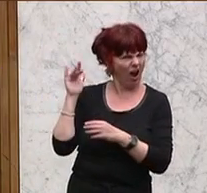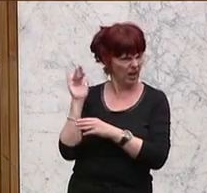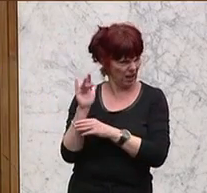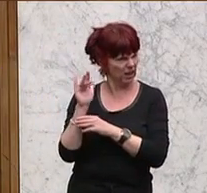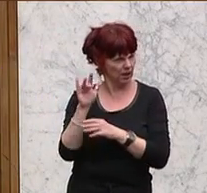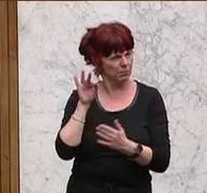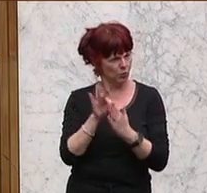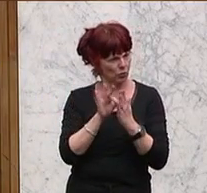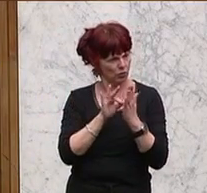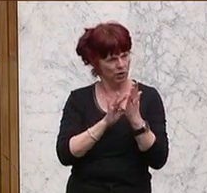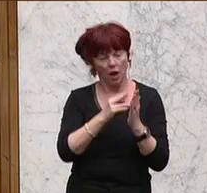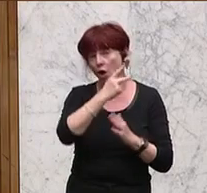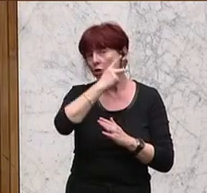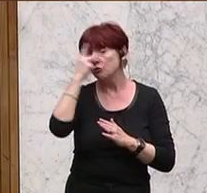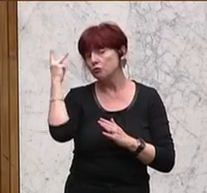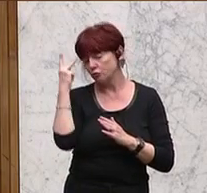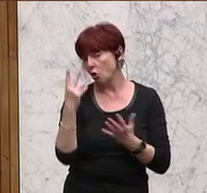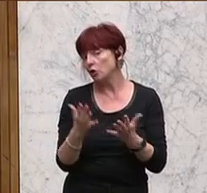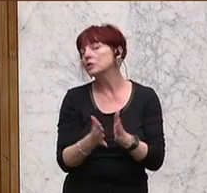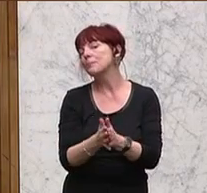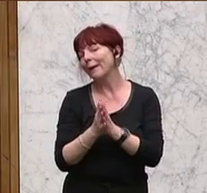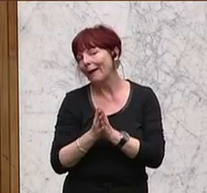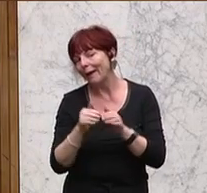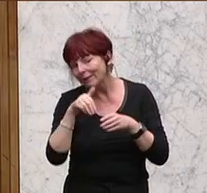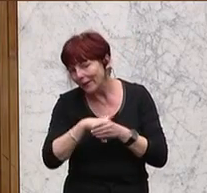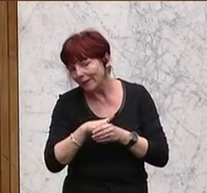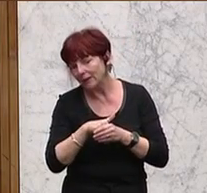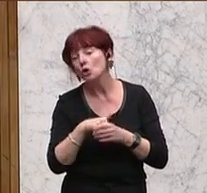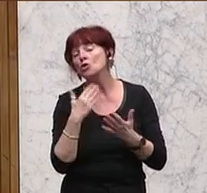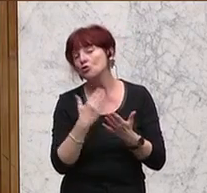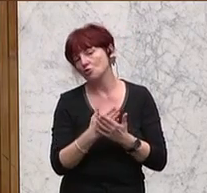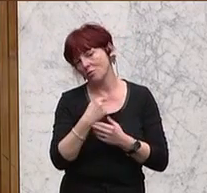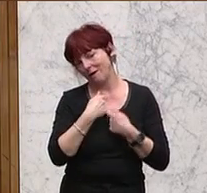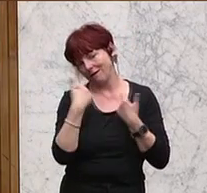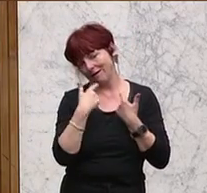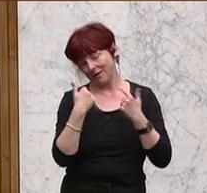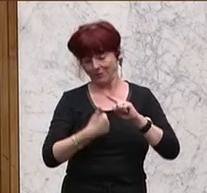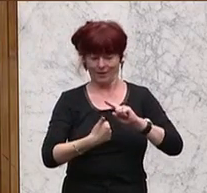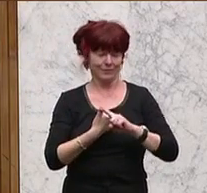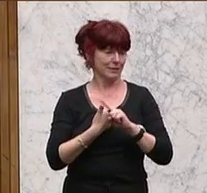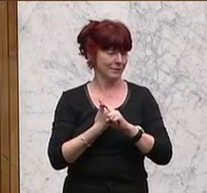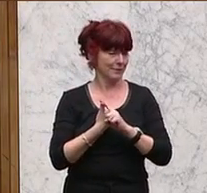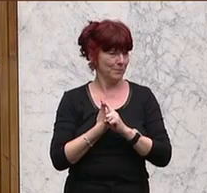diesem Volksbegehren drinnen stehen oder in dieser Volksbegehren drinnen stehen, erörtert. Das ist einerseits